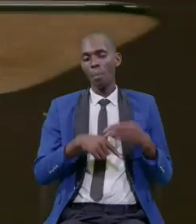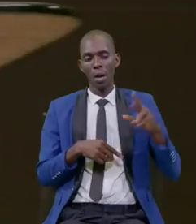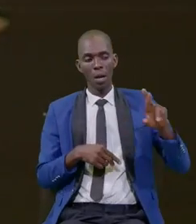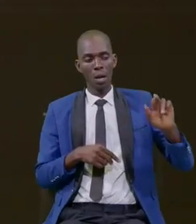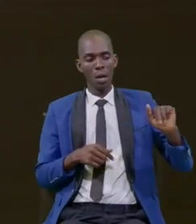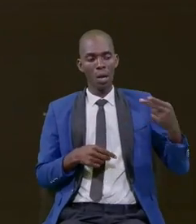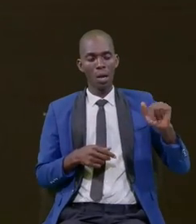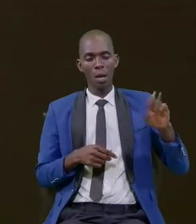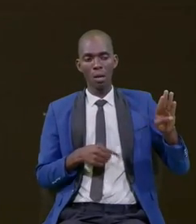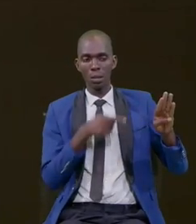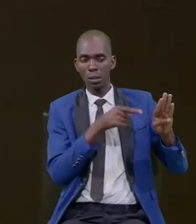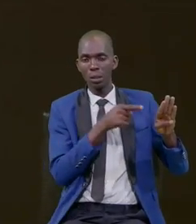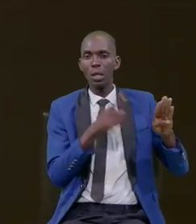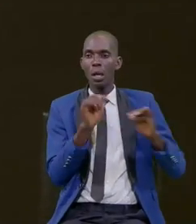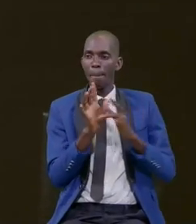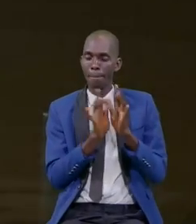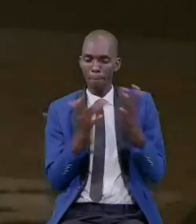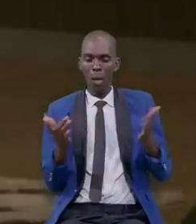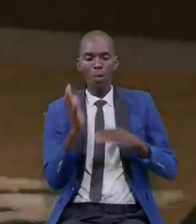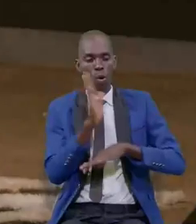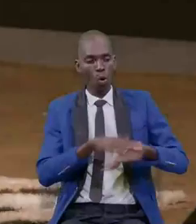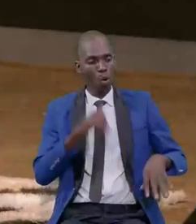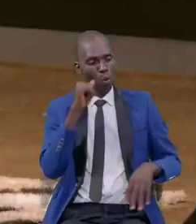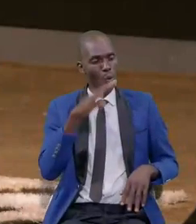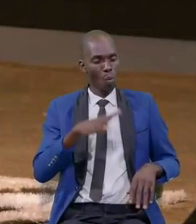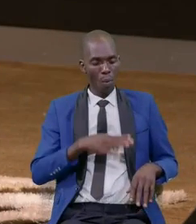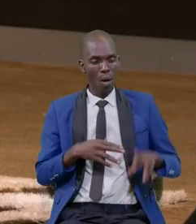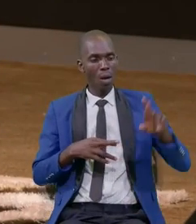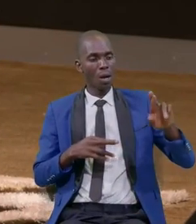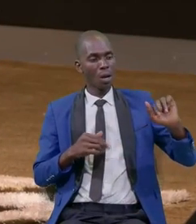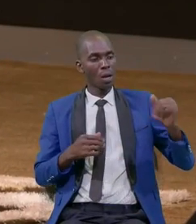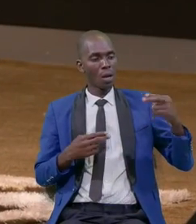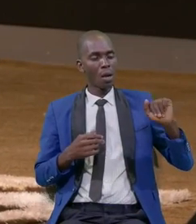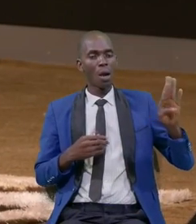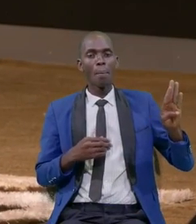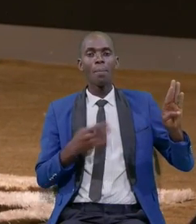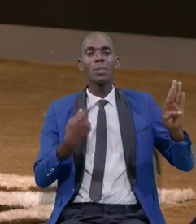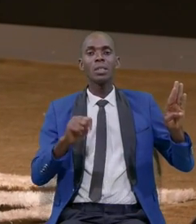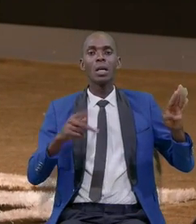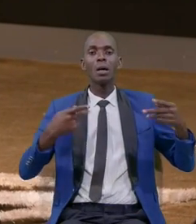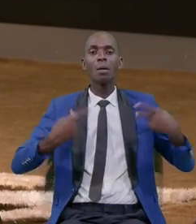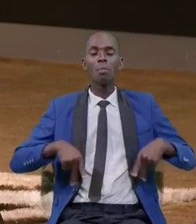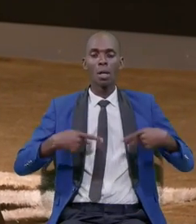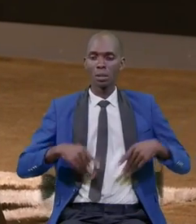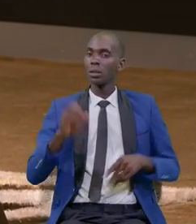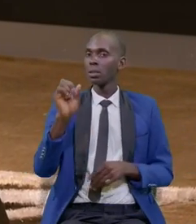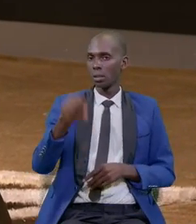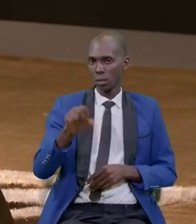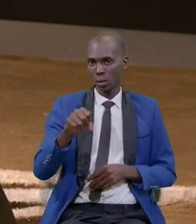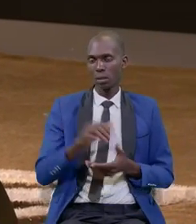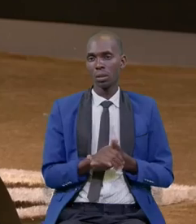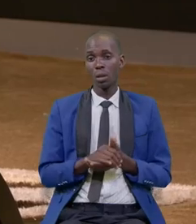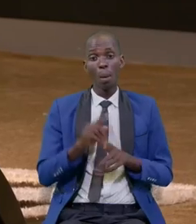est appelée, même dans le Nouveau Testament, elle est appelée Rahab la prostituée. Oui,